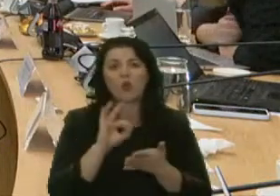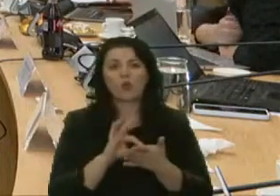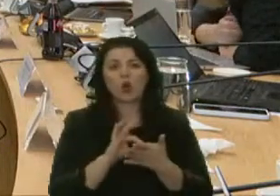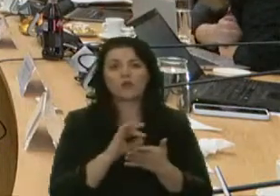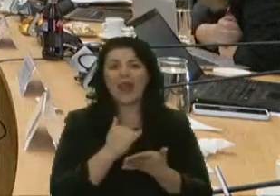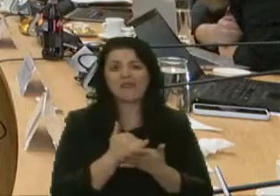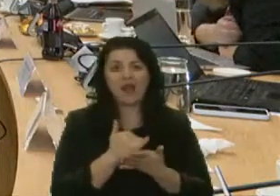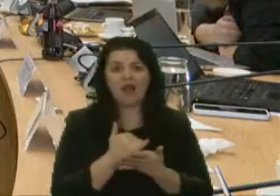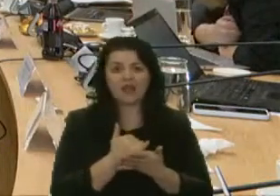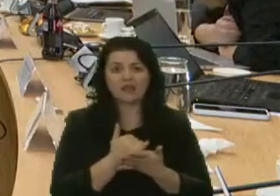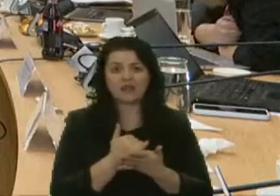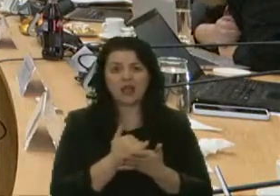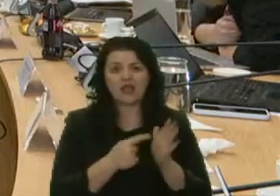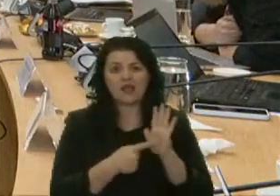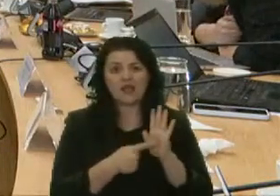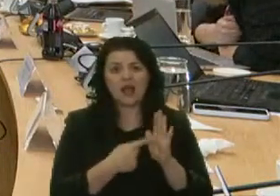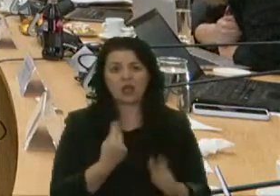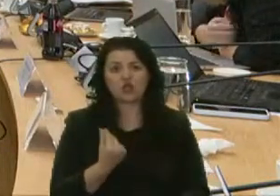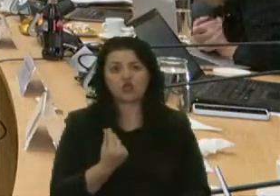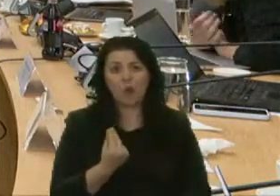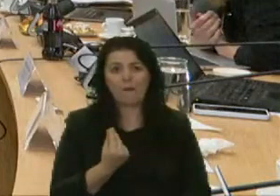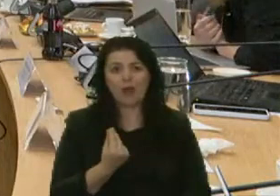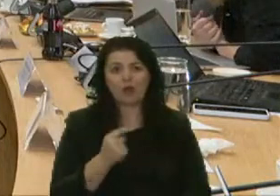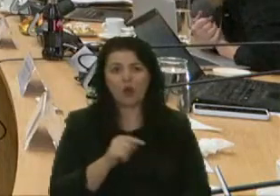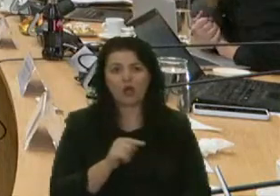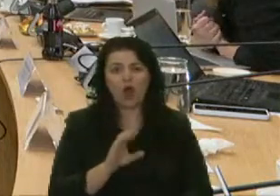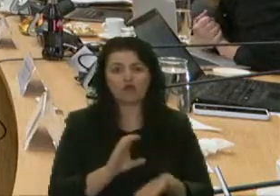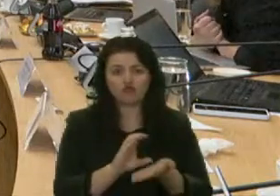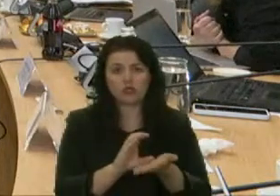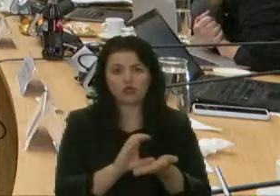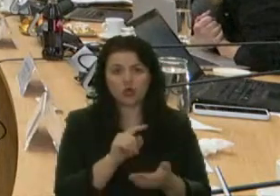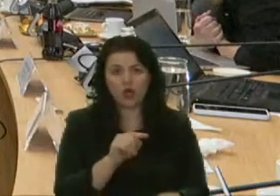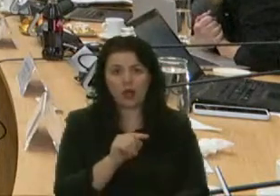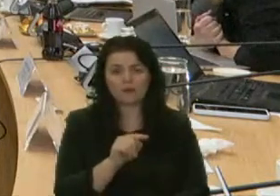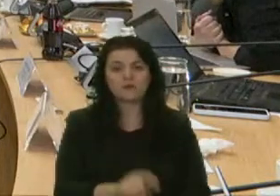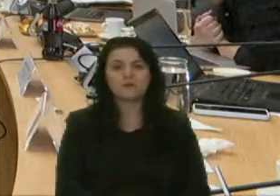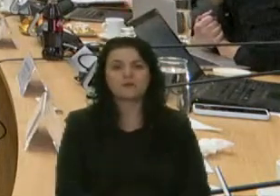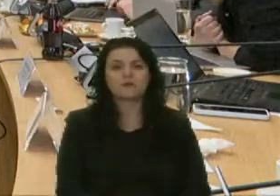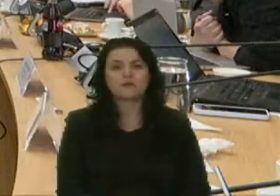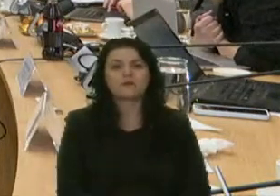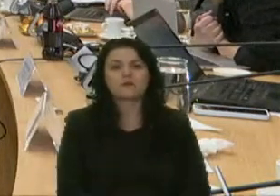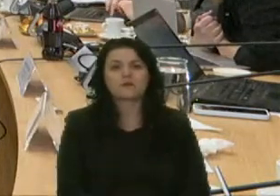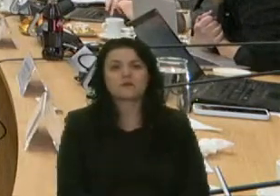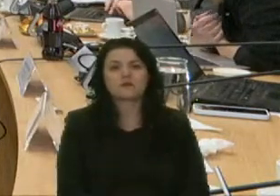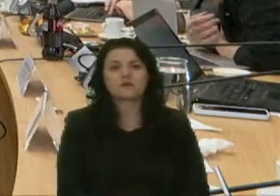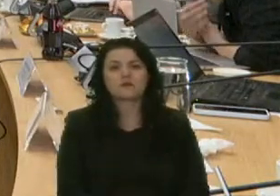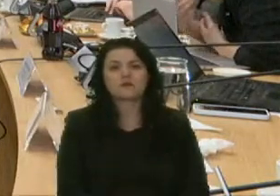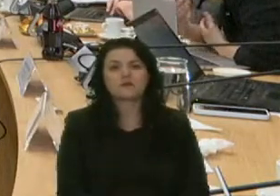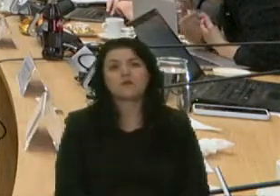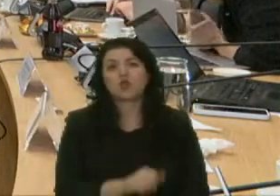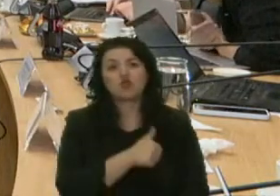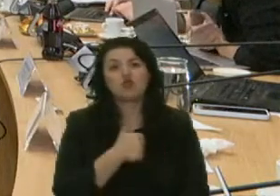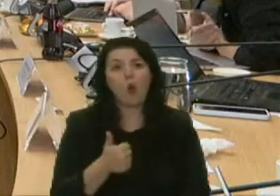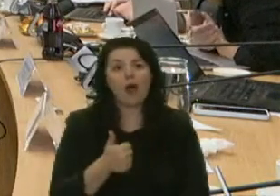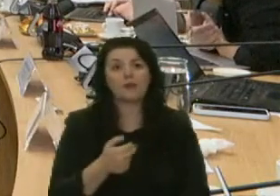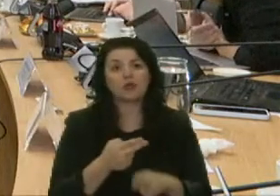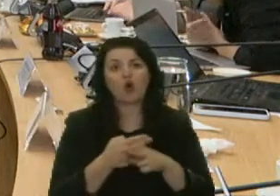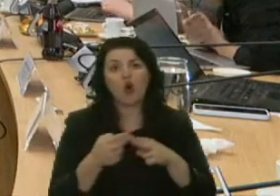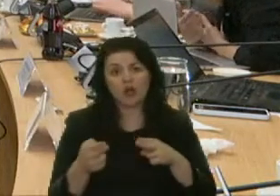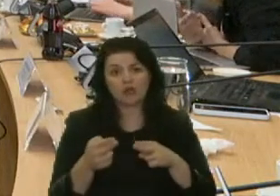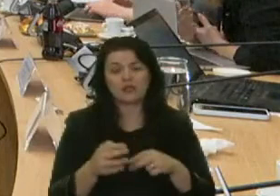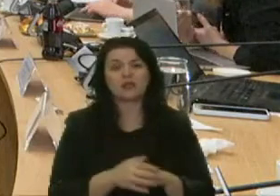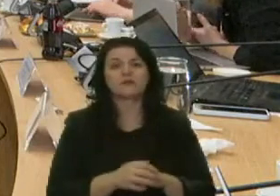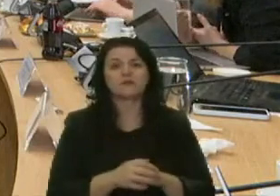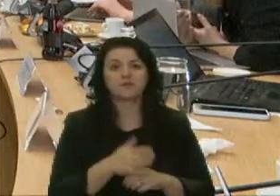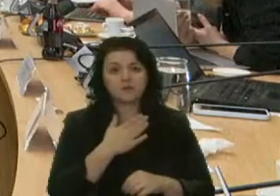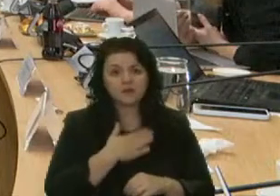realiste de indicarea sumelor acestora Aș vrea și nu doar pentru corectitudine și